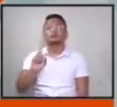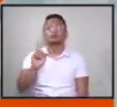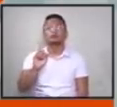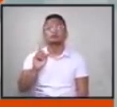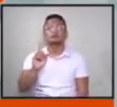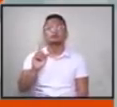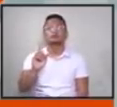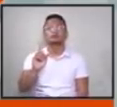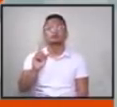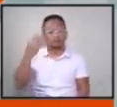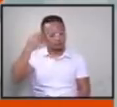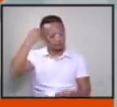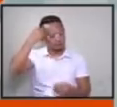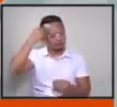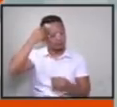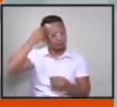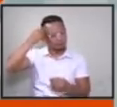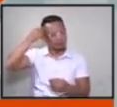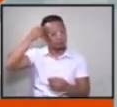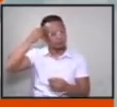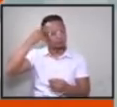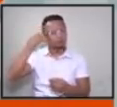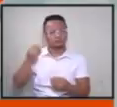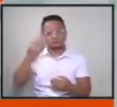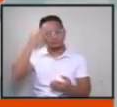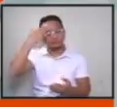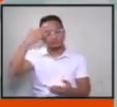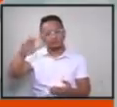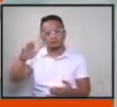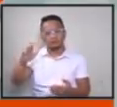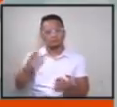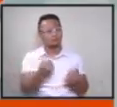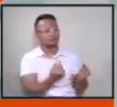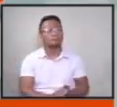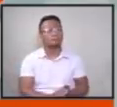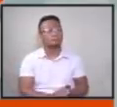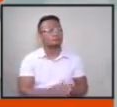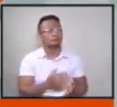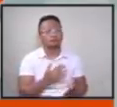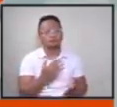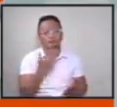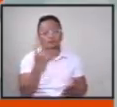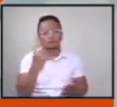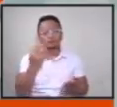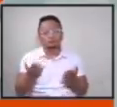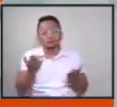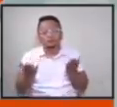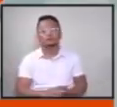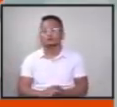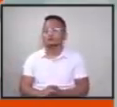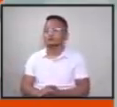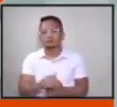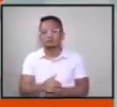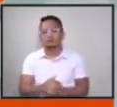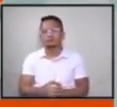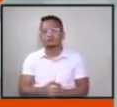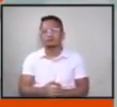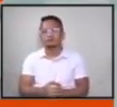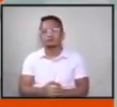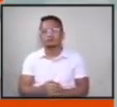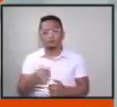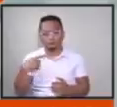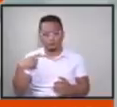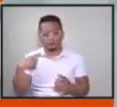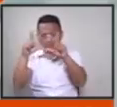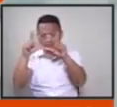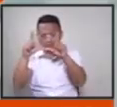dito sa mga sugat sa ulo? Medical certificate. Hindi ko alam po, sir, kung anong nangyari po sa kanila, sir. Baka sa sobrang kalasingan mo na, chairman. Hindi po, sir. May lisensya bang